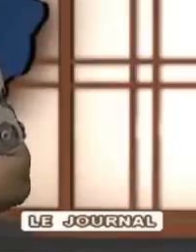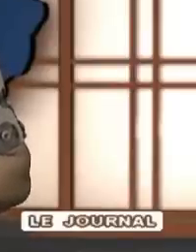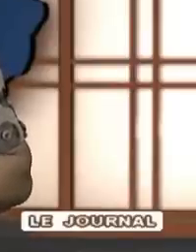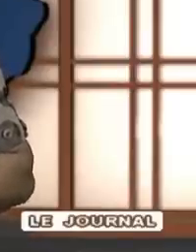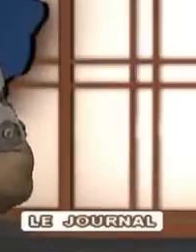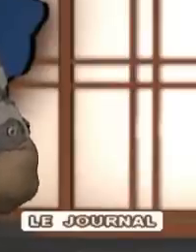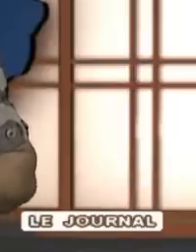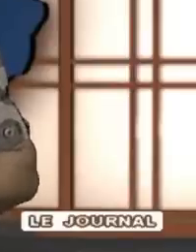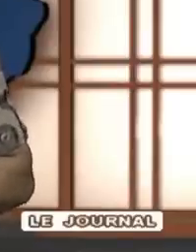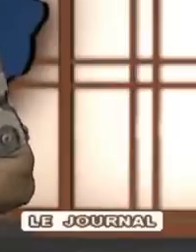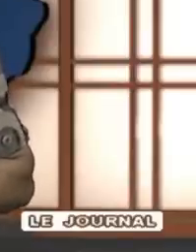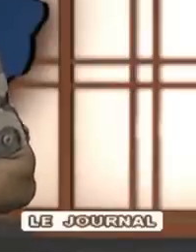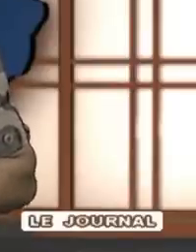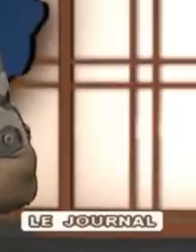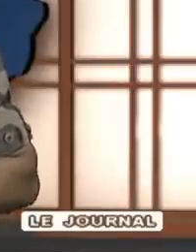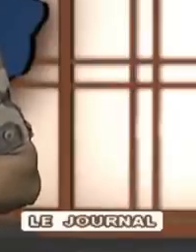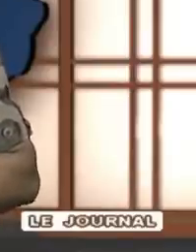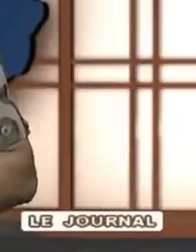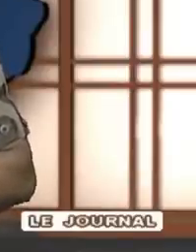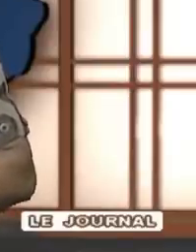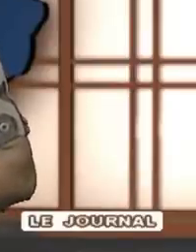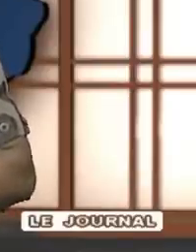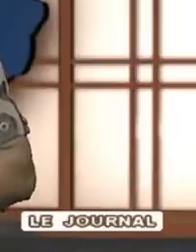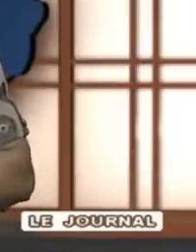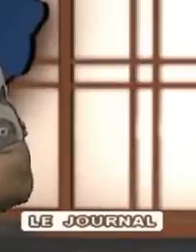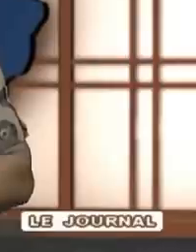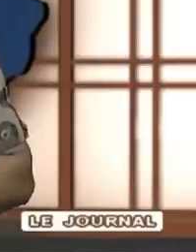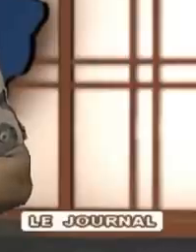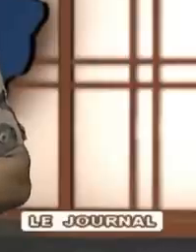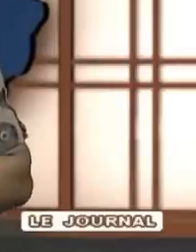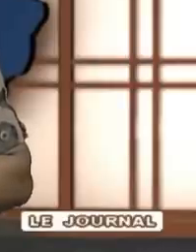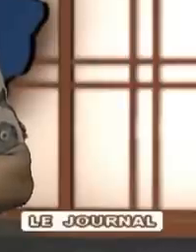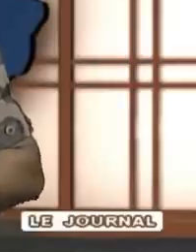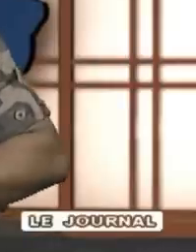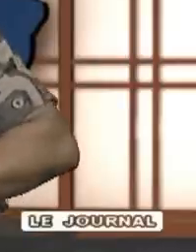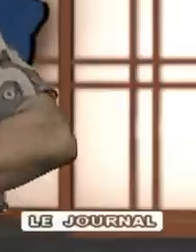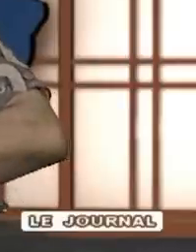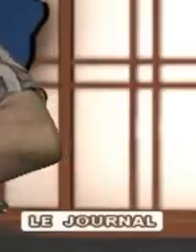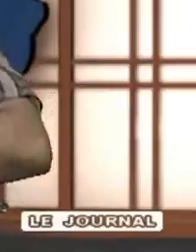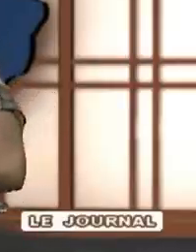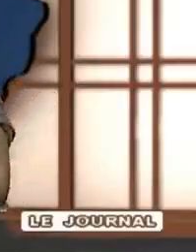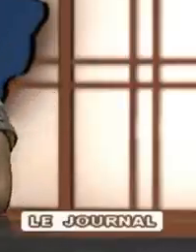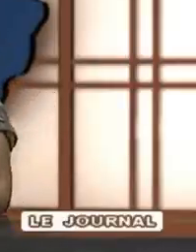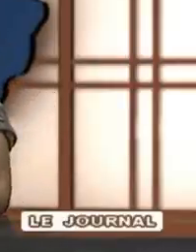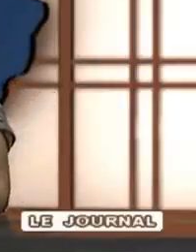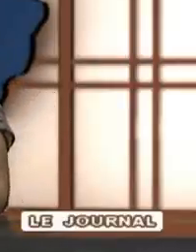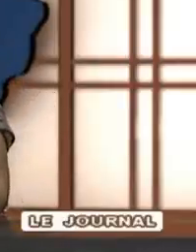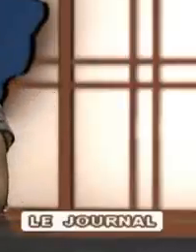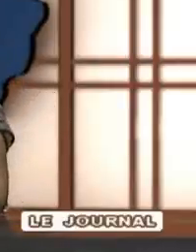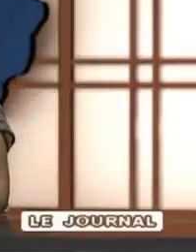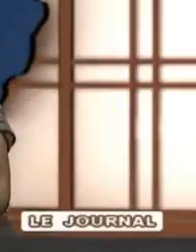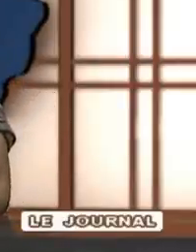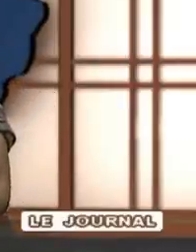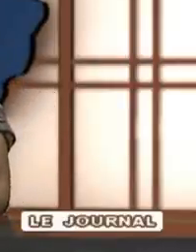en grade à tous les niveaux. Cet avancement est la matérialisation des hommages que le commandant suprême n'a cessé